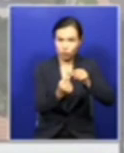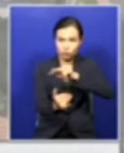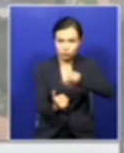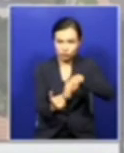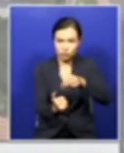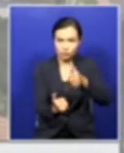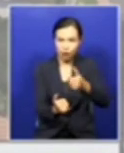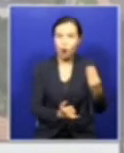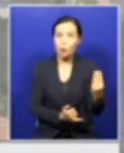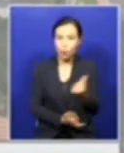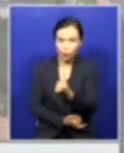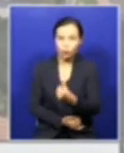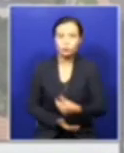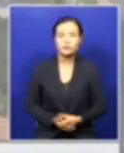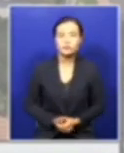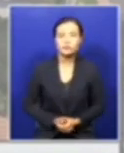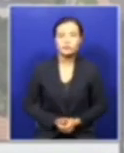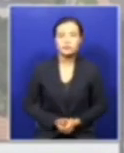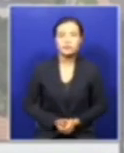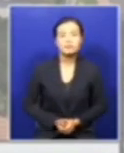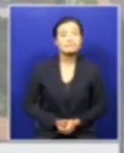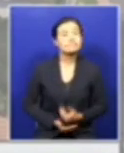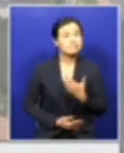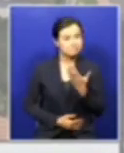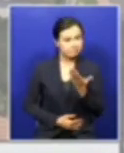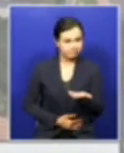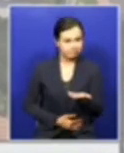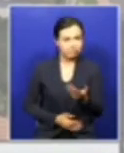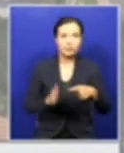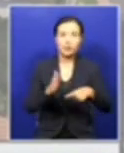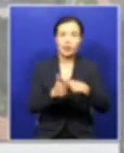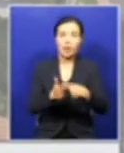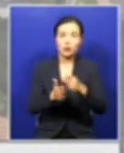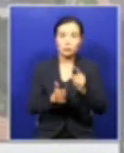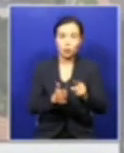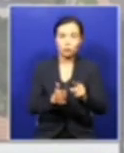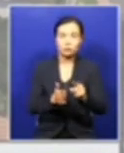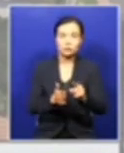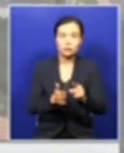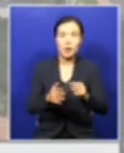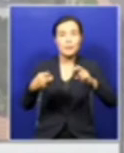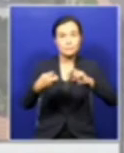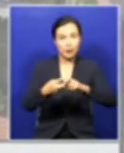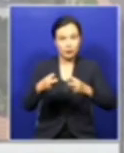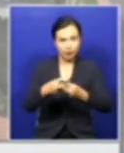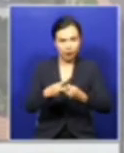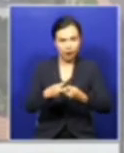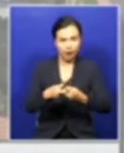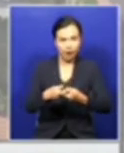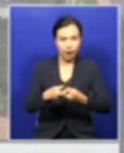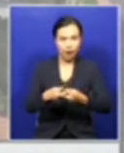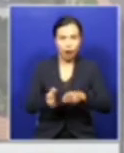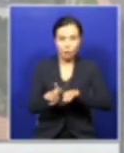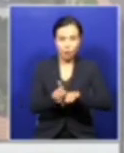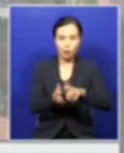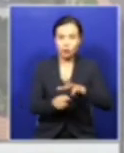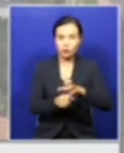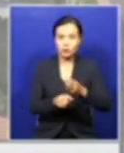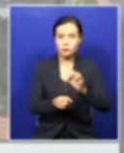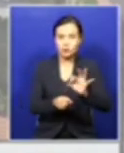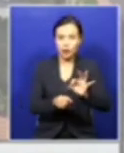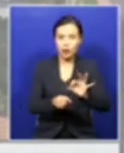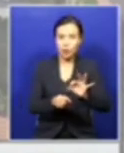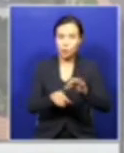ย่างรวดเร็วนี่ต่างหากที่เป็นเหตุผลที่ทำให้วิกฤตโรคระบาดโควิด-19 ครั้ง